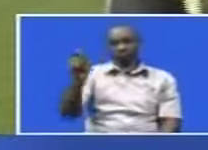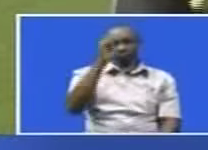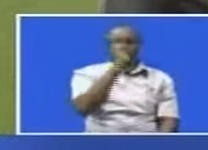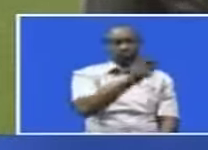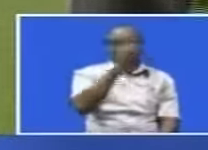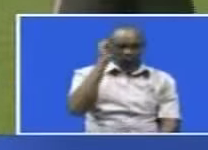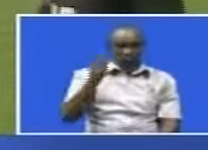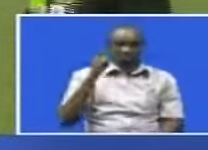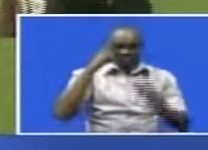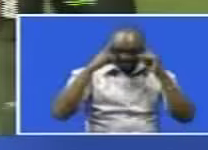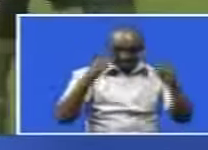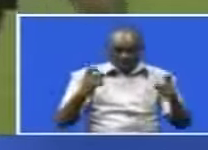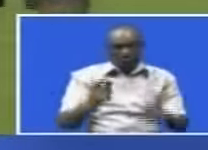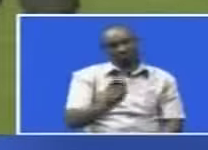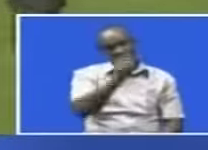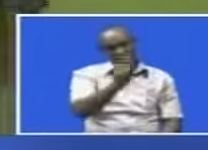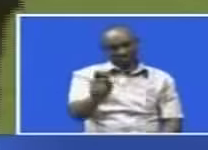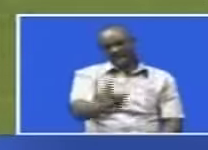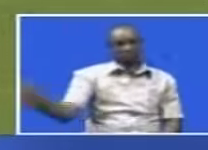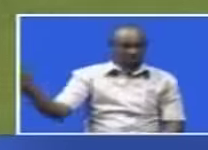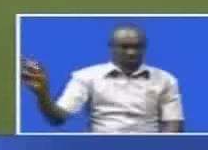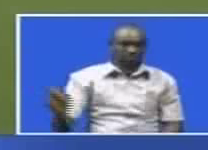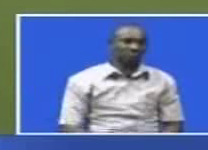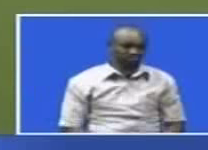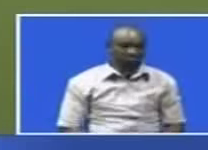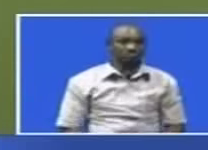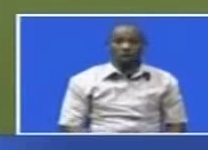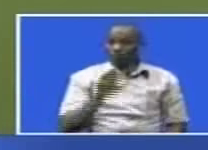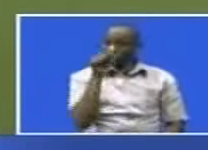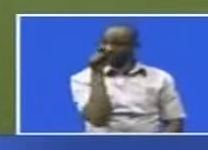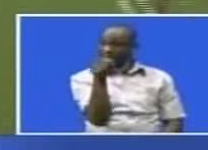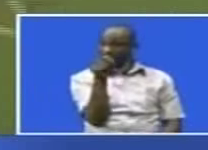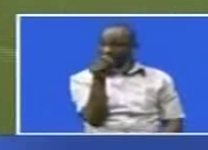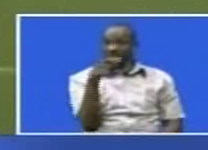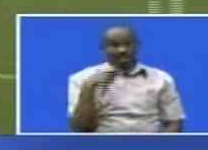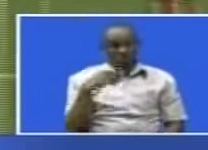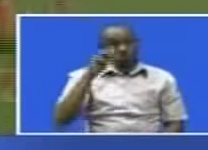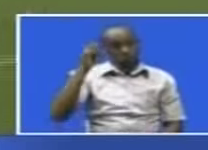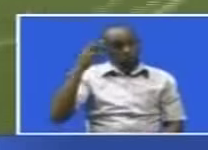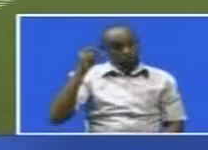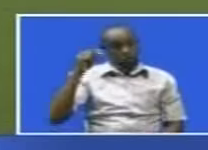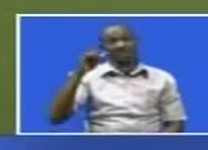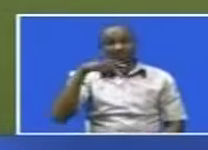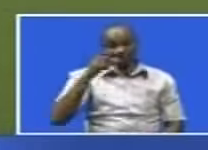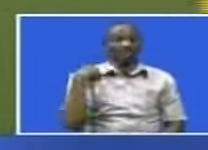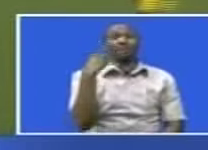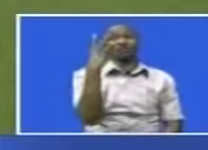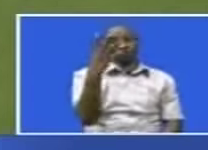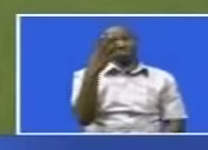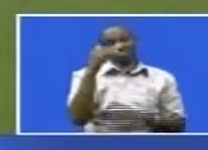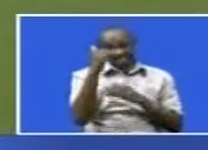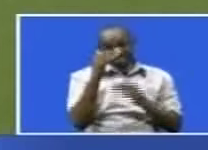the field. And I think that was the right decision by Mr. Amos Ichingwa. Kutokana na matokeo hayo, Muhoroni bado wanashikilia nafasi ya 4 katika